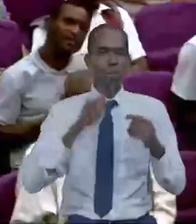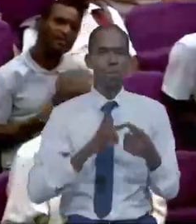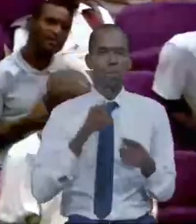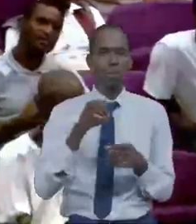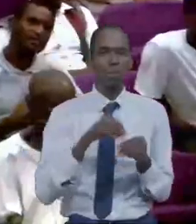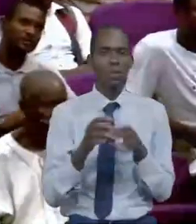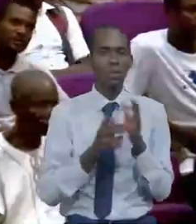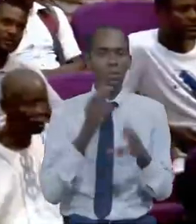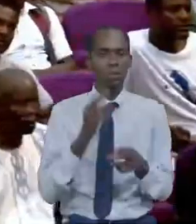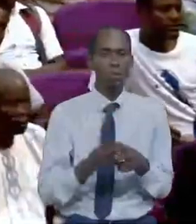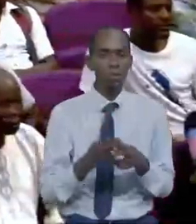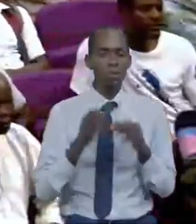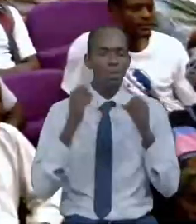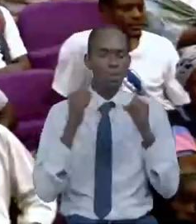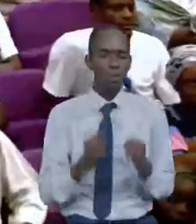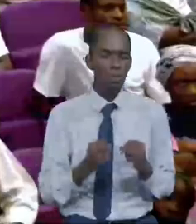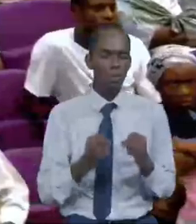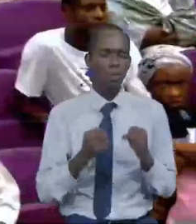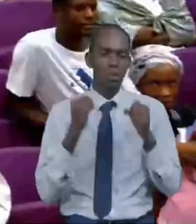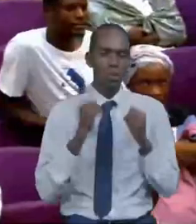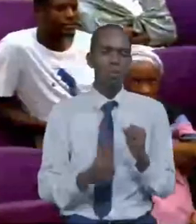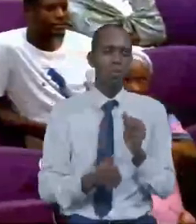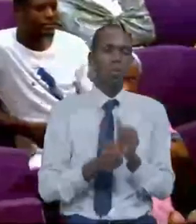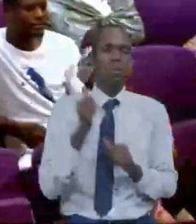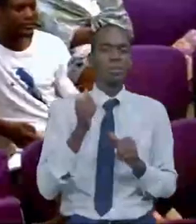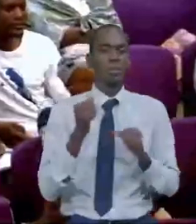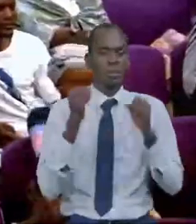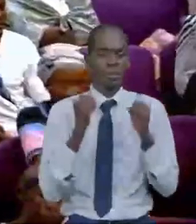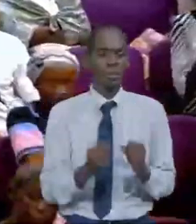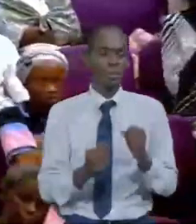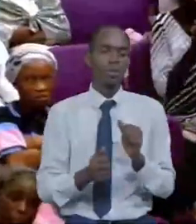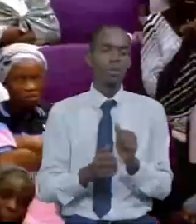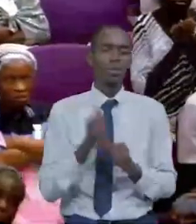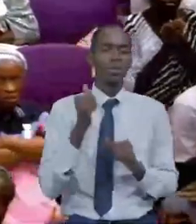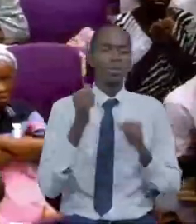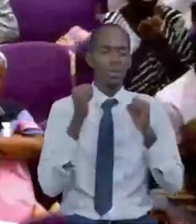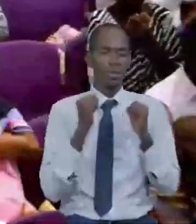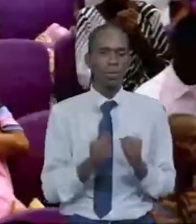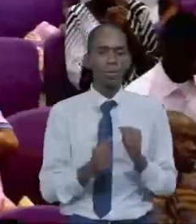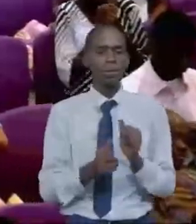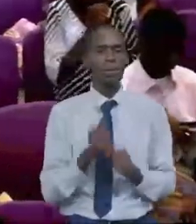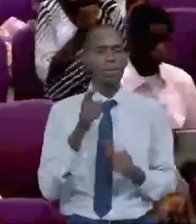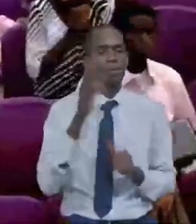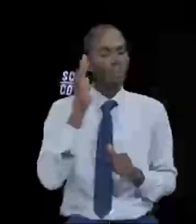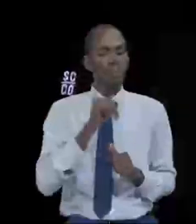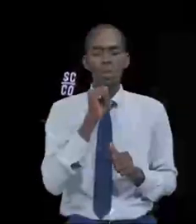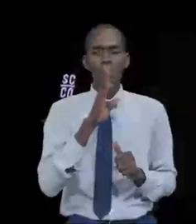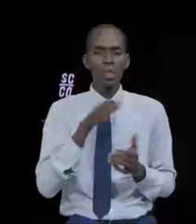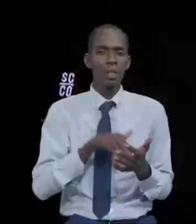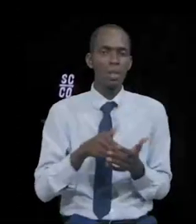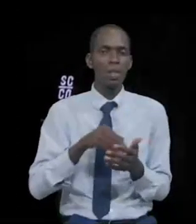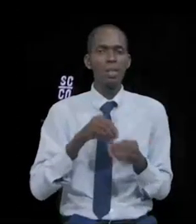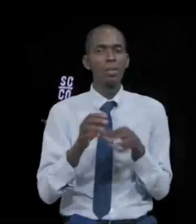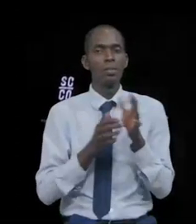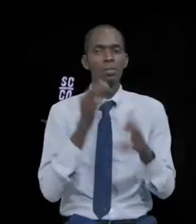les mains pures se fortifie fort, fort, fortifie fort, fort. Tu ne seras pas